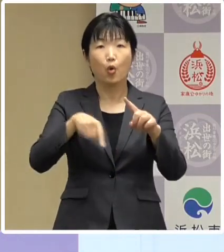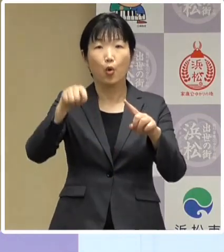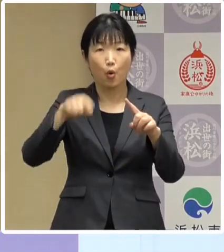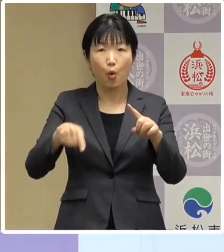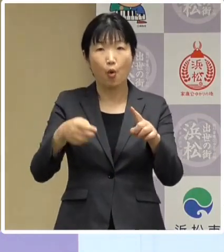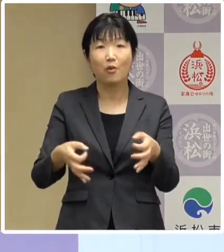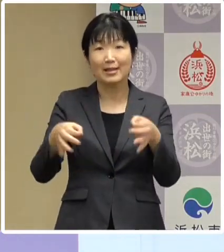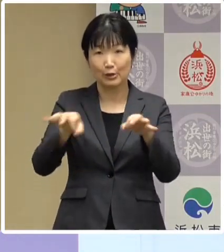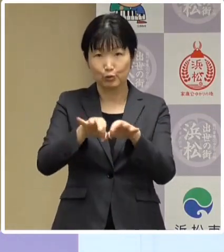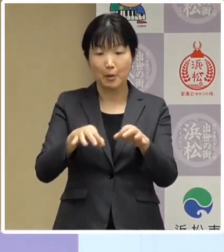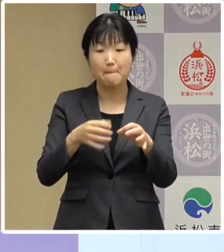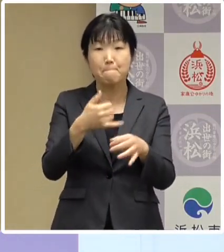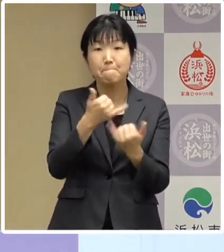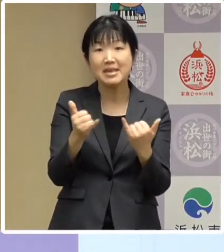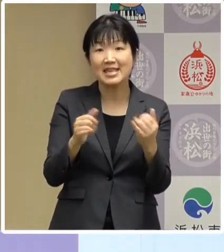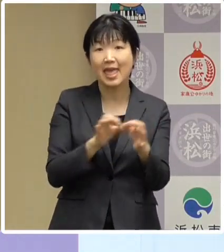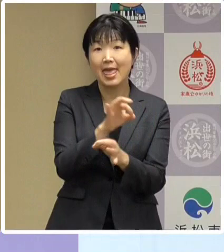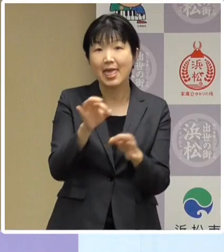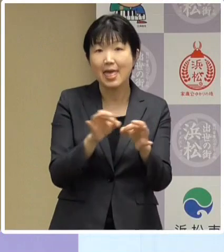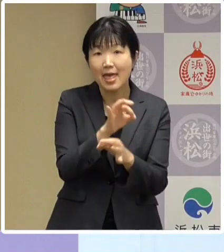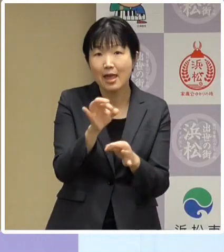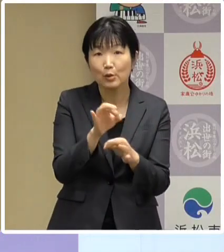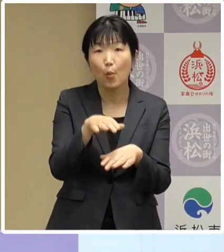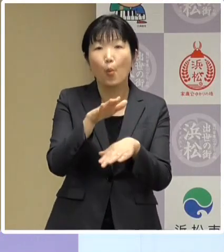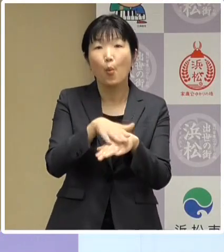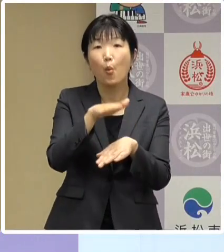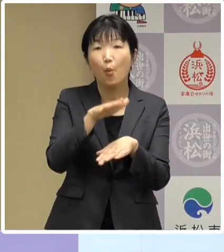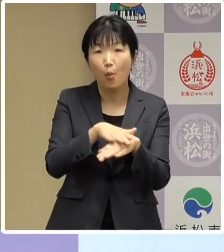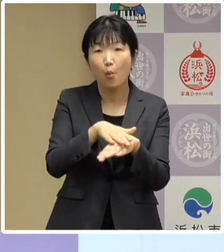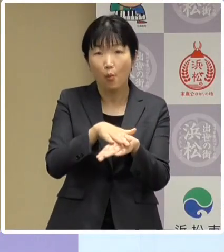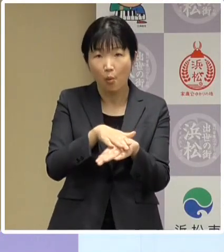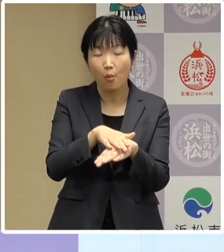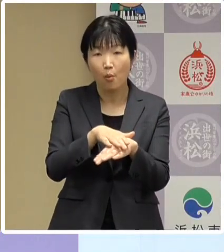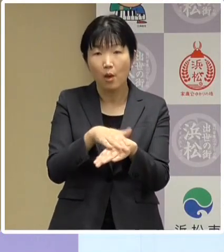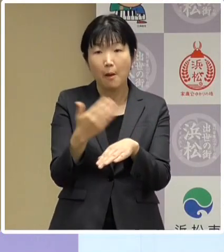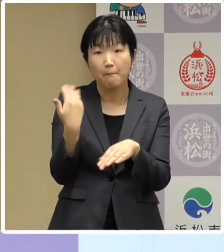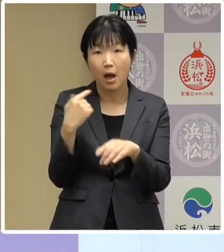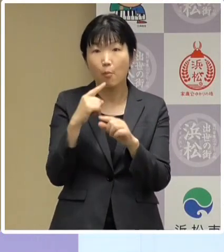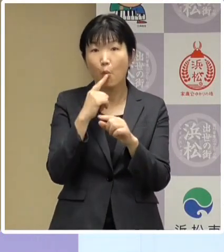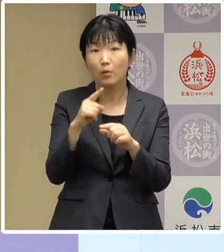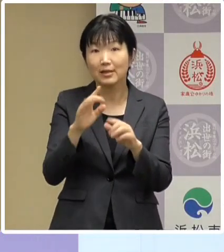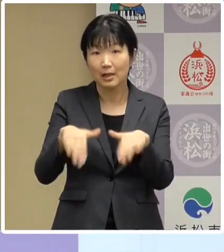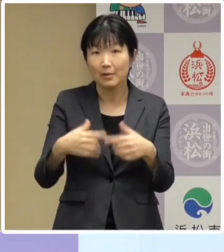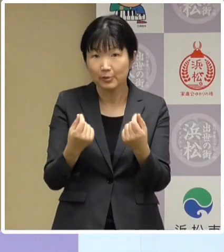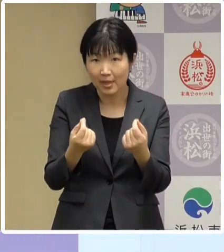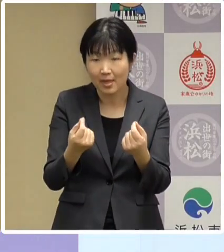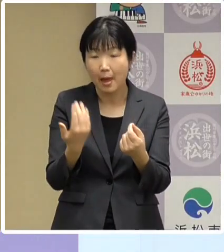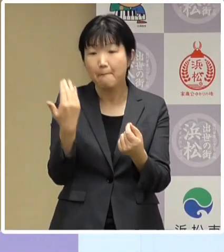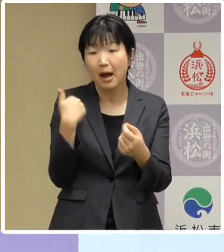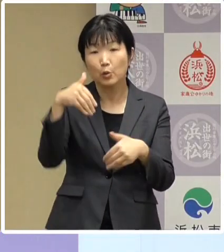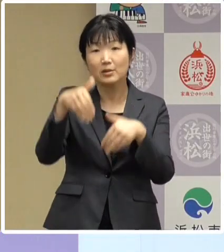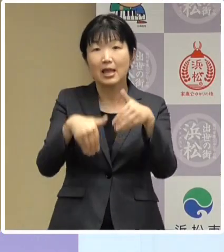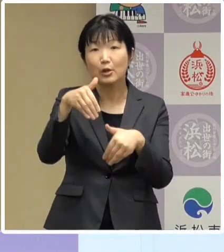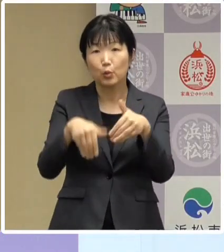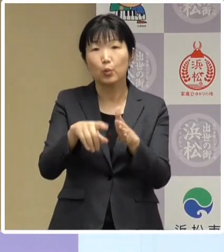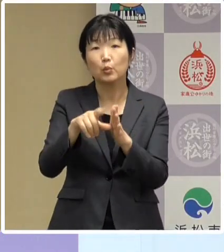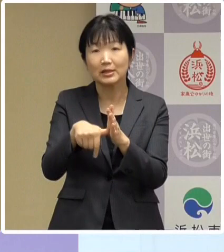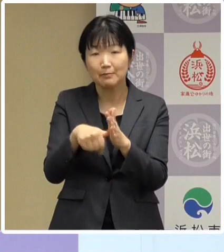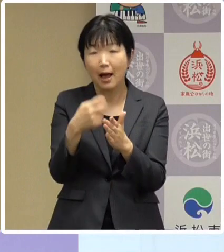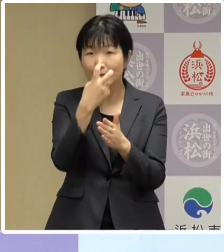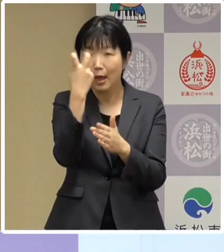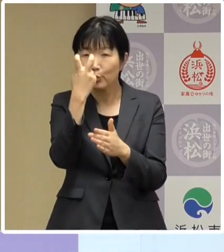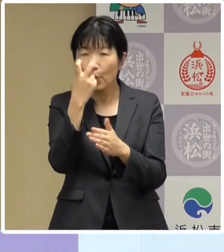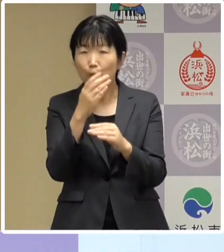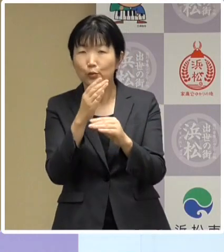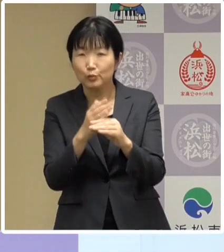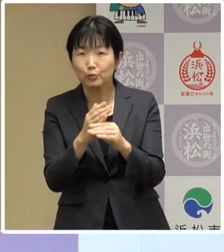営で、ということを、まあ、おっしゃっていて、はい、でそれを前回の選挙の前に、検討中断しているっていう今状